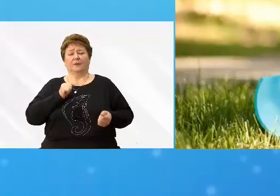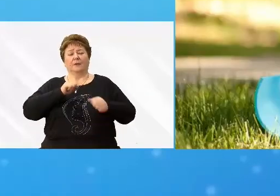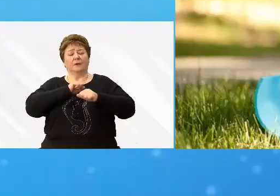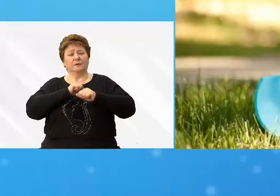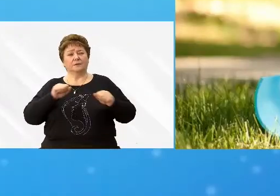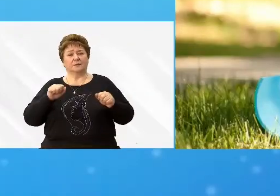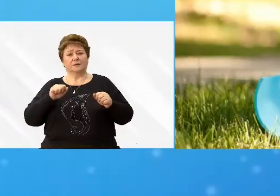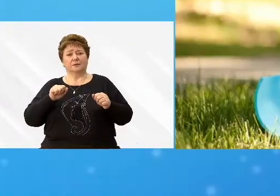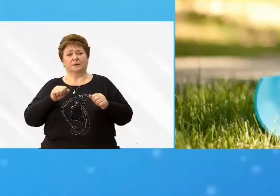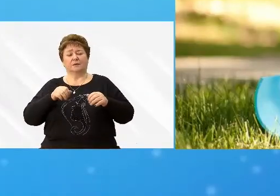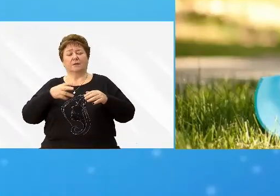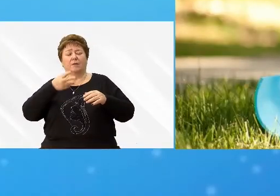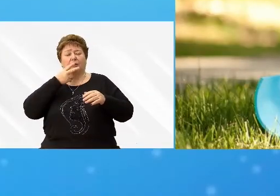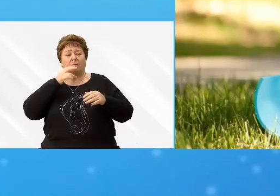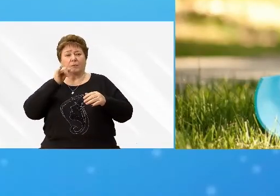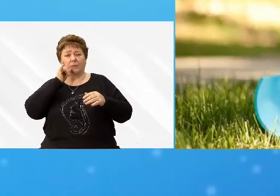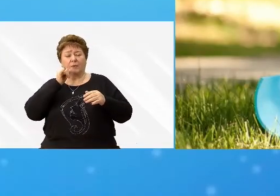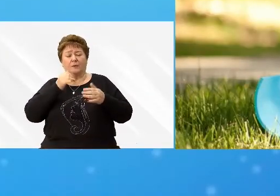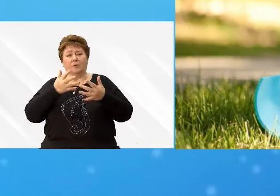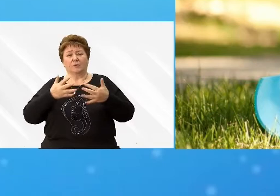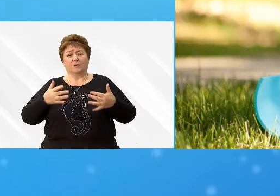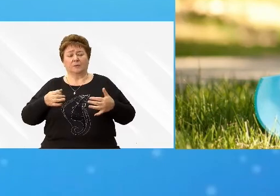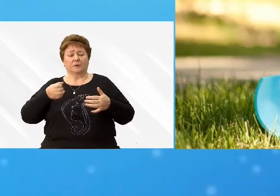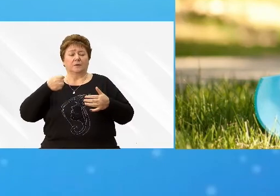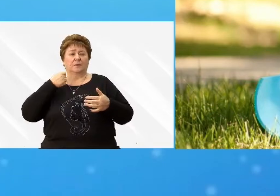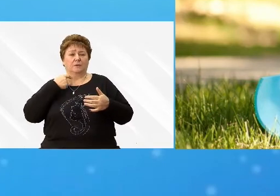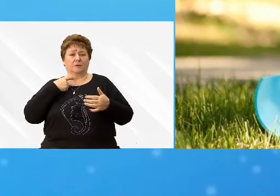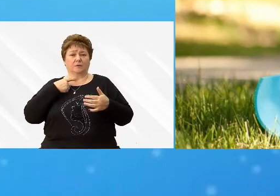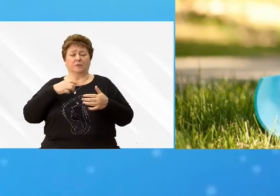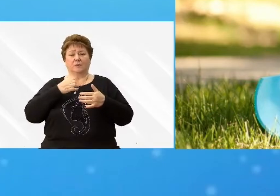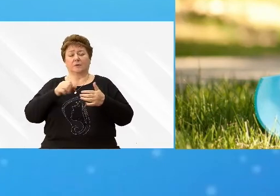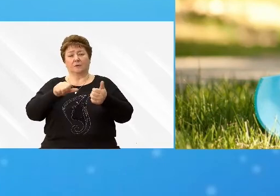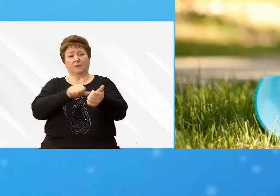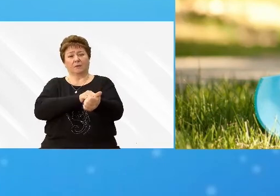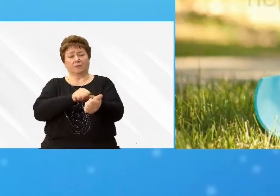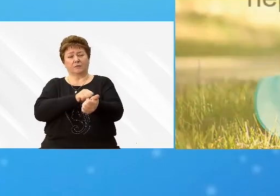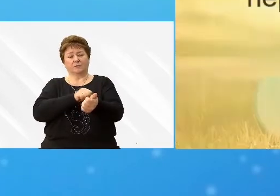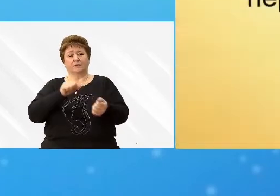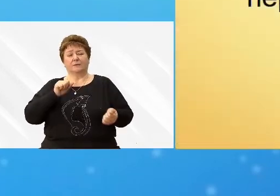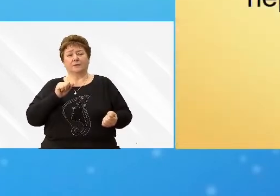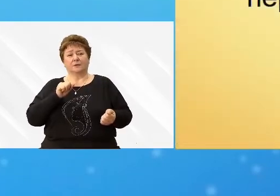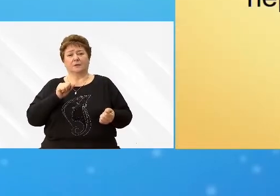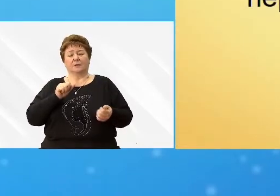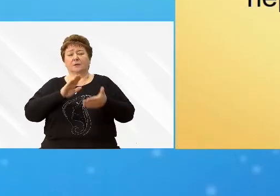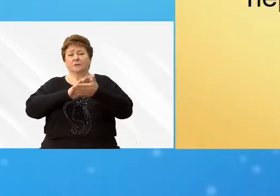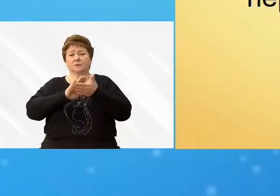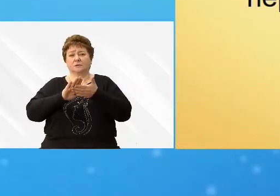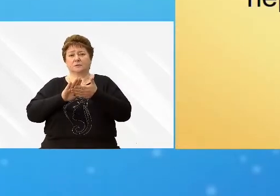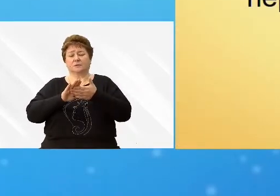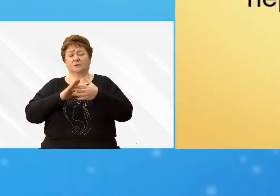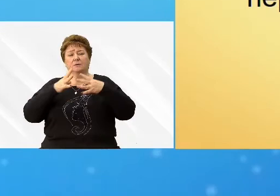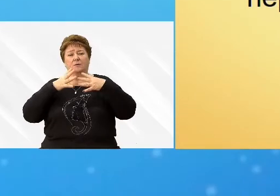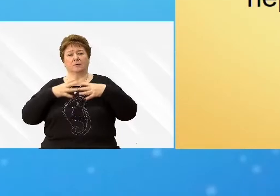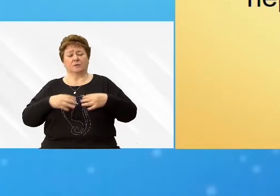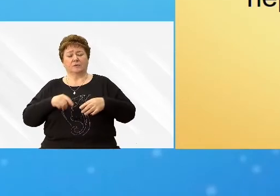недопустимо табакокурения употребление алкоголя и наркотиков гигиена органов